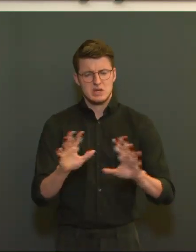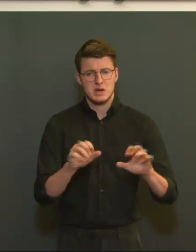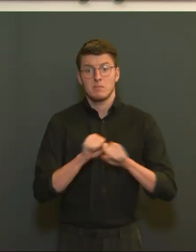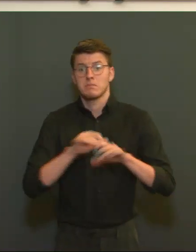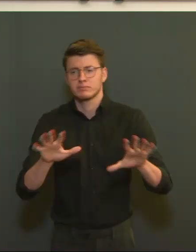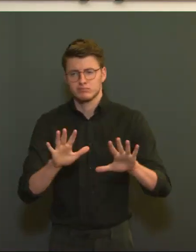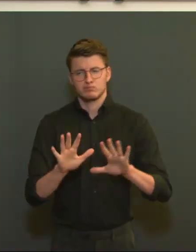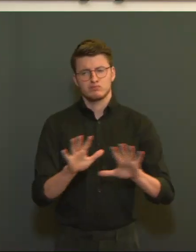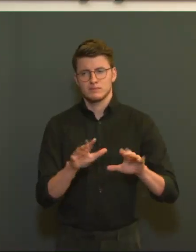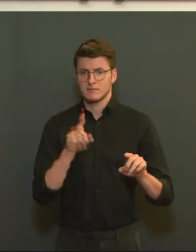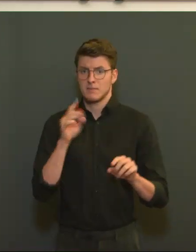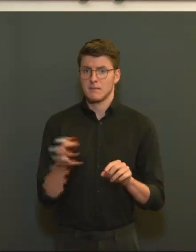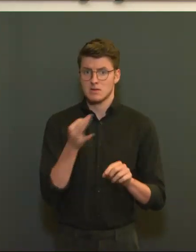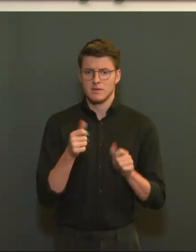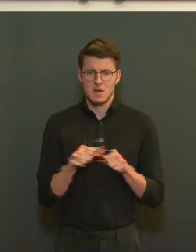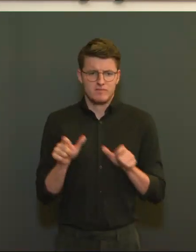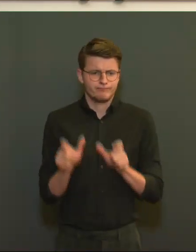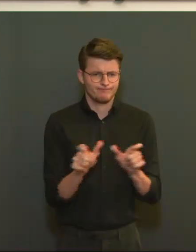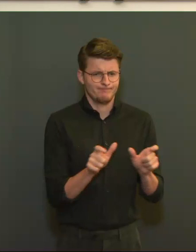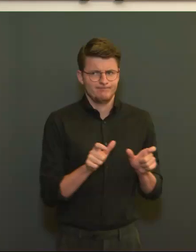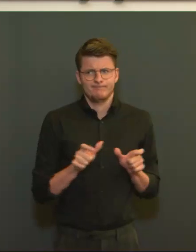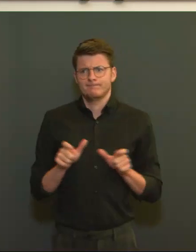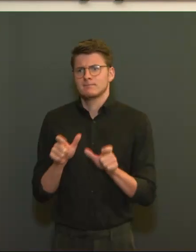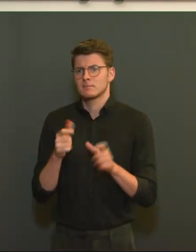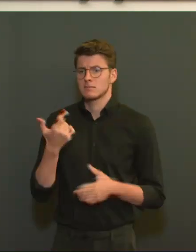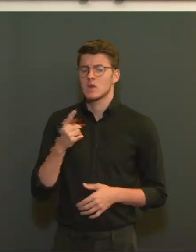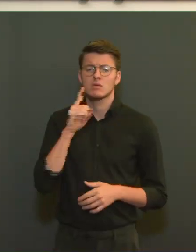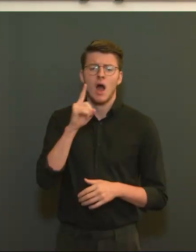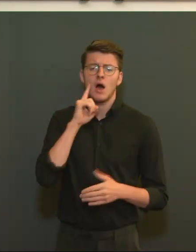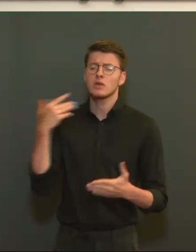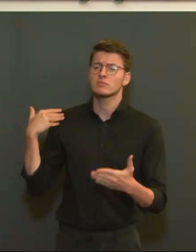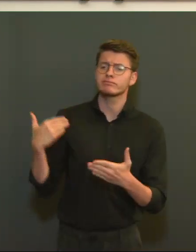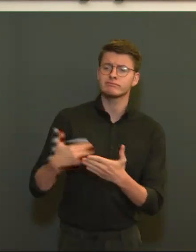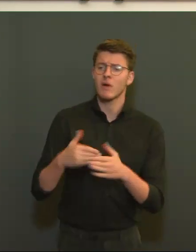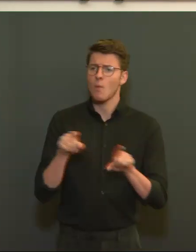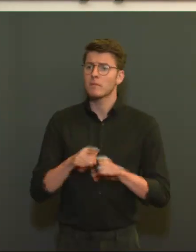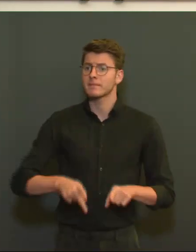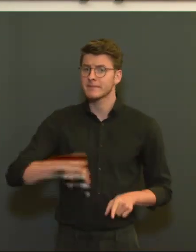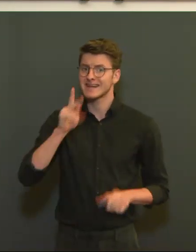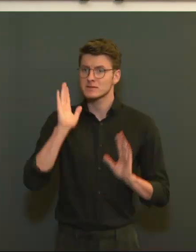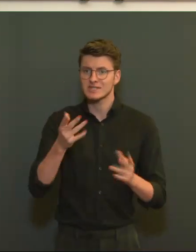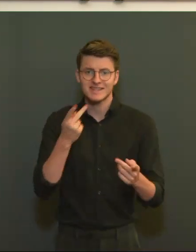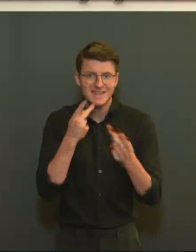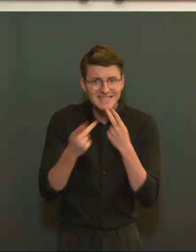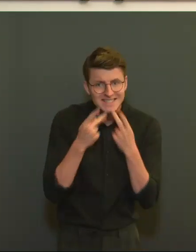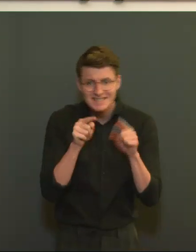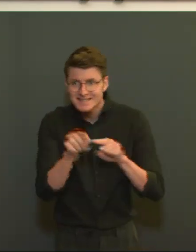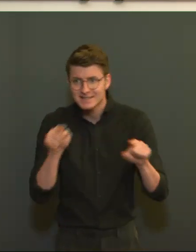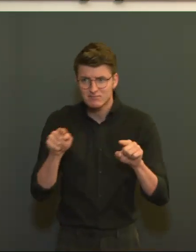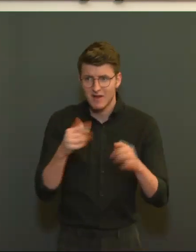blijven. De voorbije dagen werden weliswaar ook meer testen uitgevoerd. Dat waren er tussen